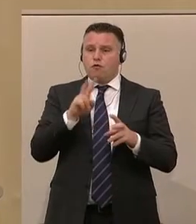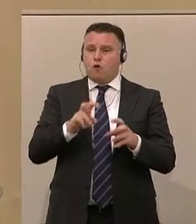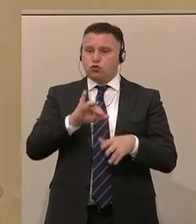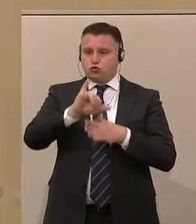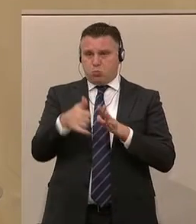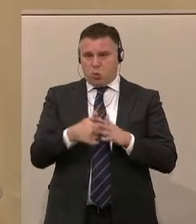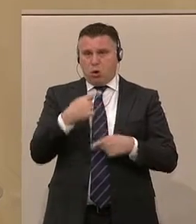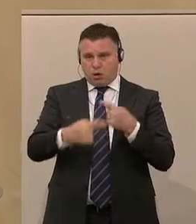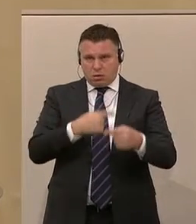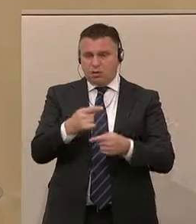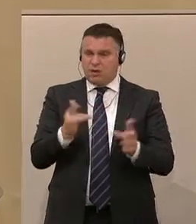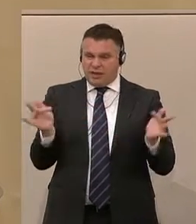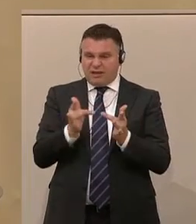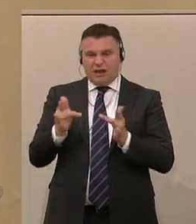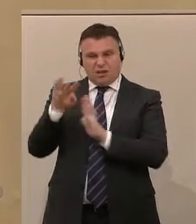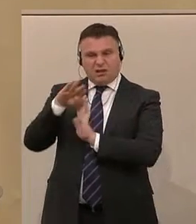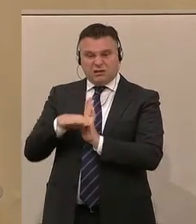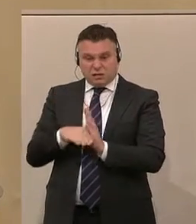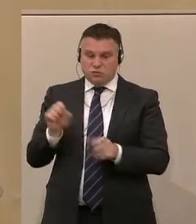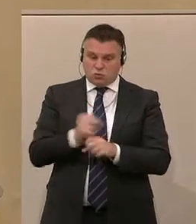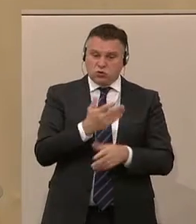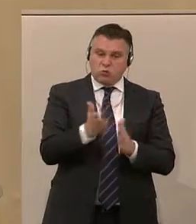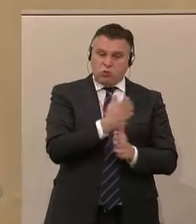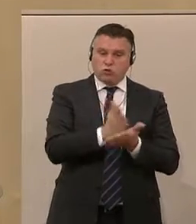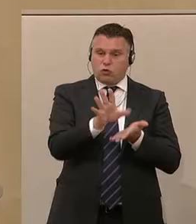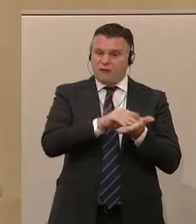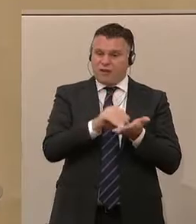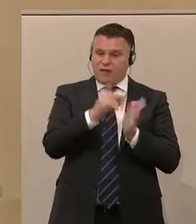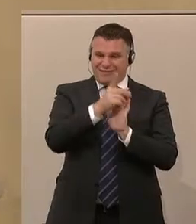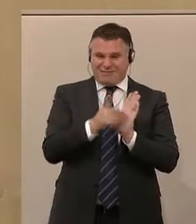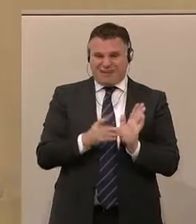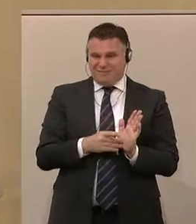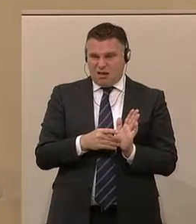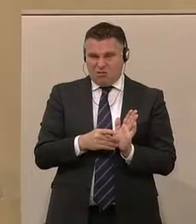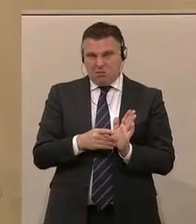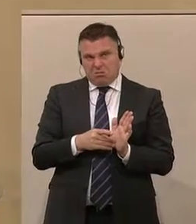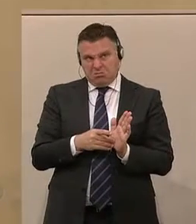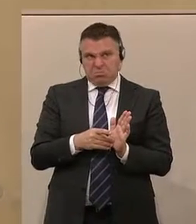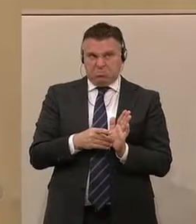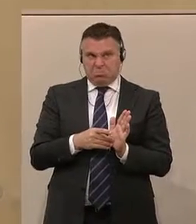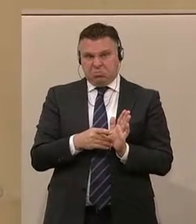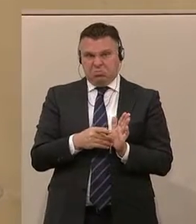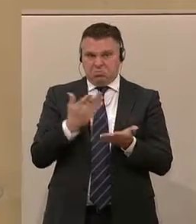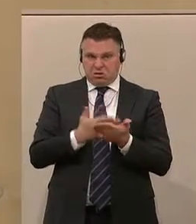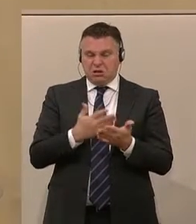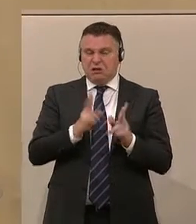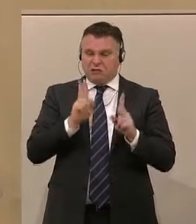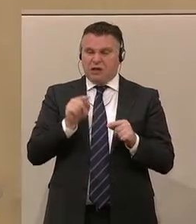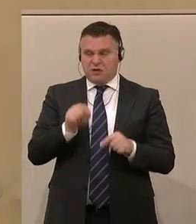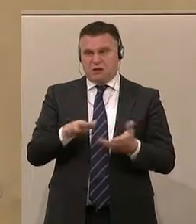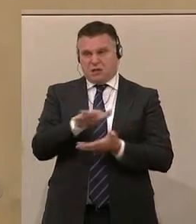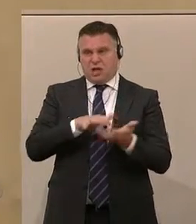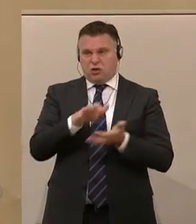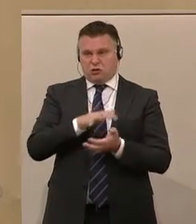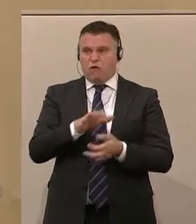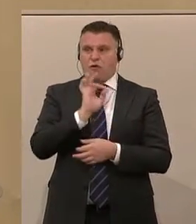die Daten unionswidrig verwendet worden sind? Ich glaube, das wäre das, was man als eine mittlere Katastrophe für